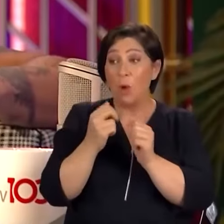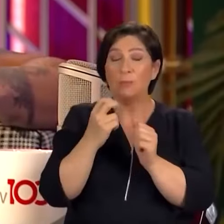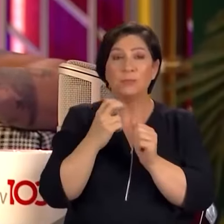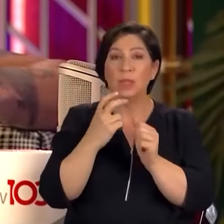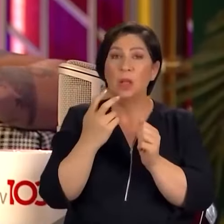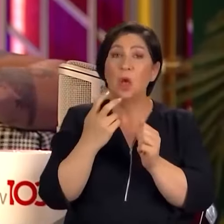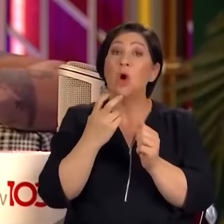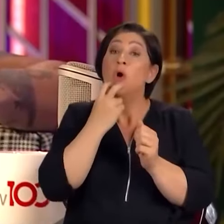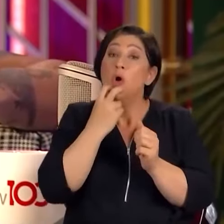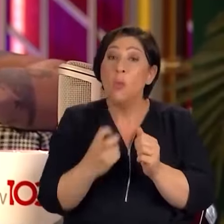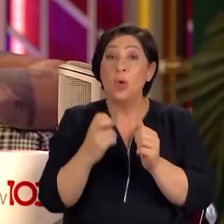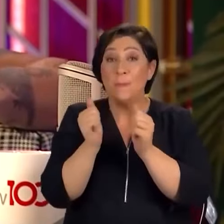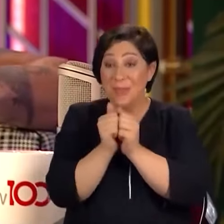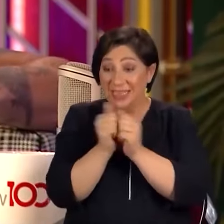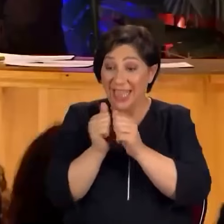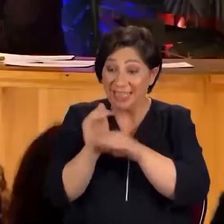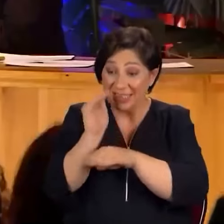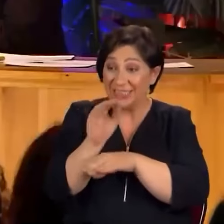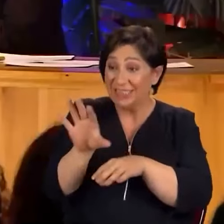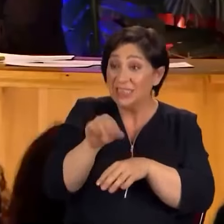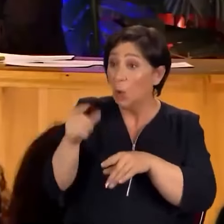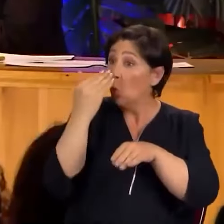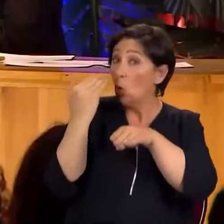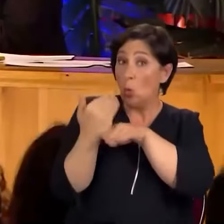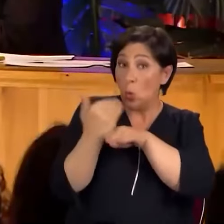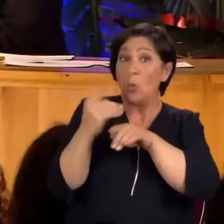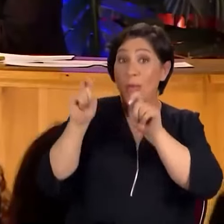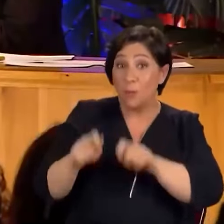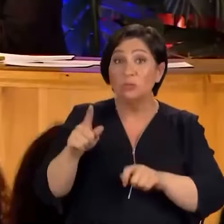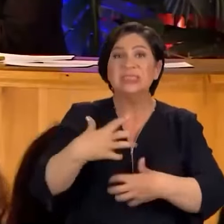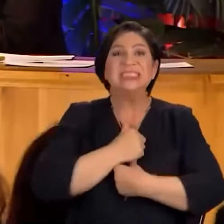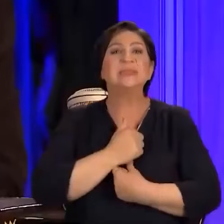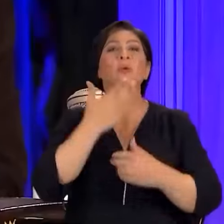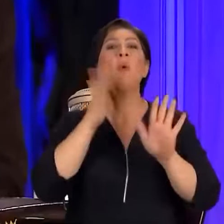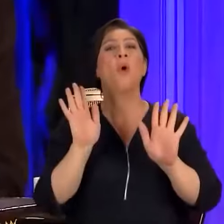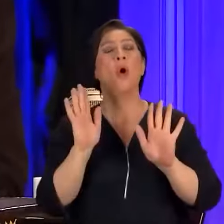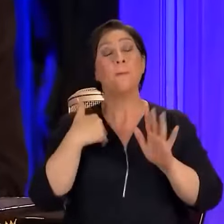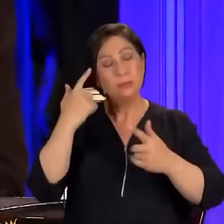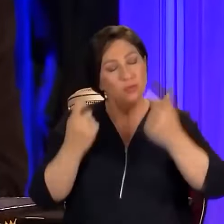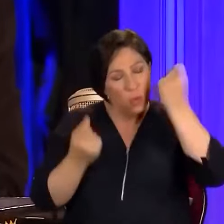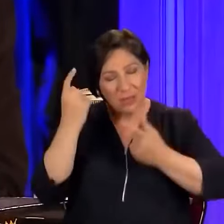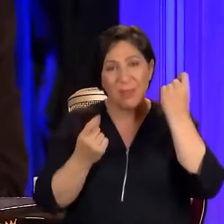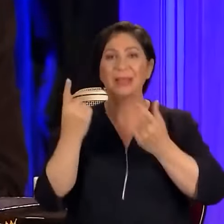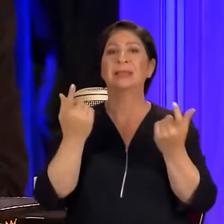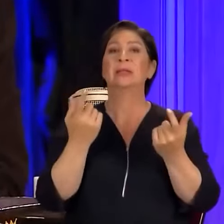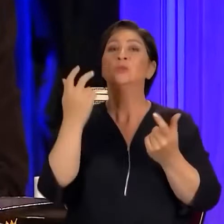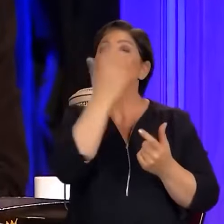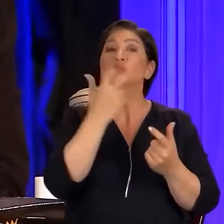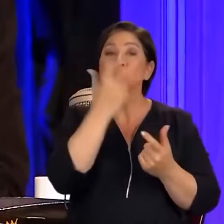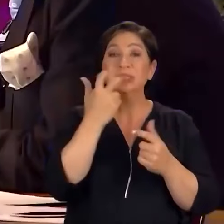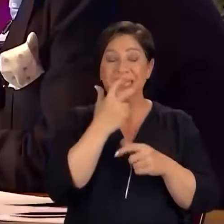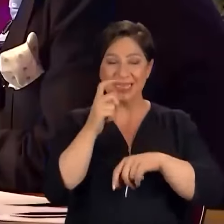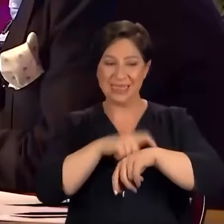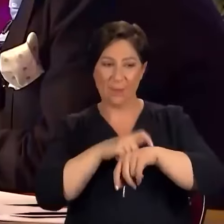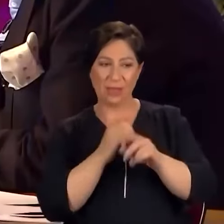ömrü birlikte yaşayacağınız, seçtiğiniz insan size uyum sağlıyorsa bu sıkıntı değil. Ben üretmek ve müziğe